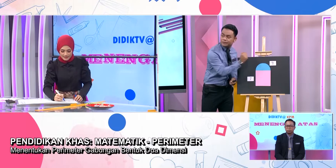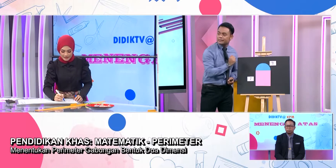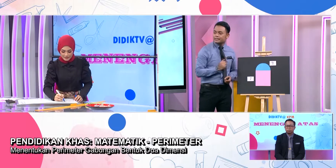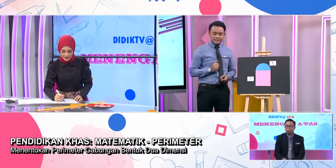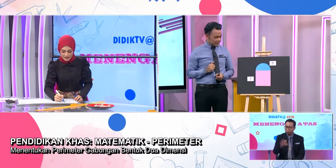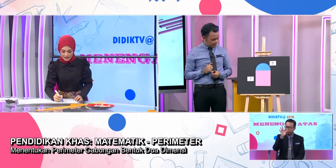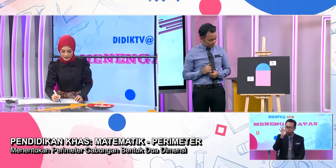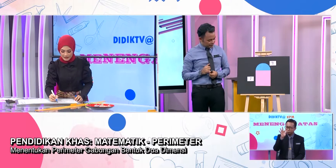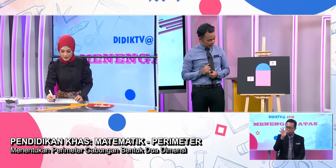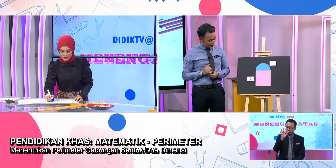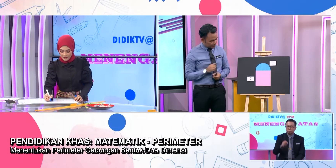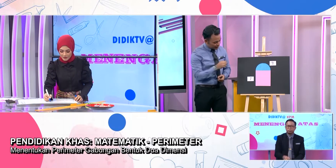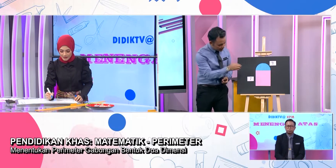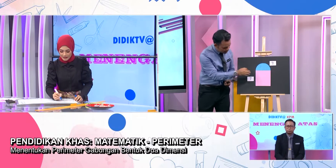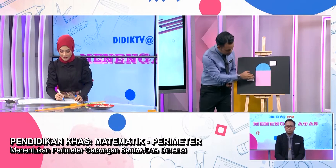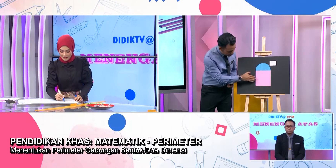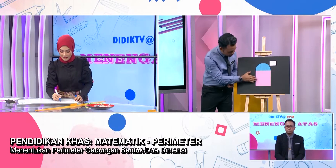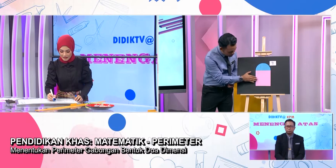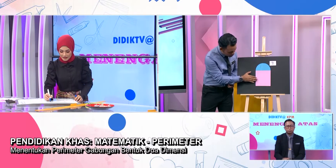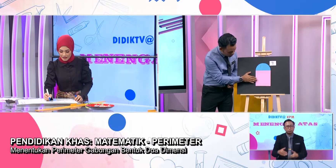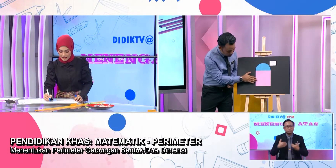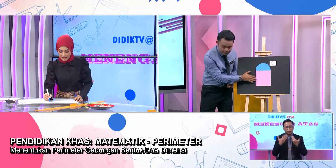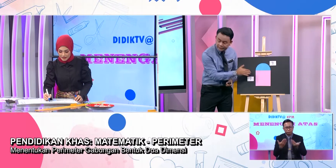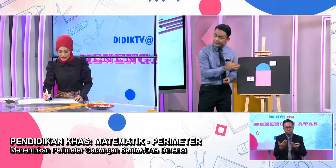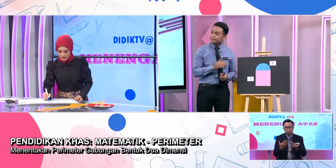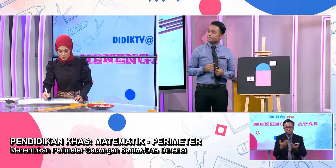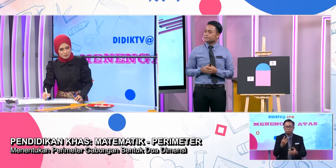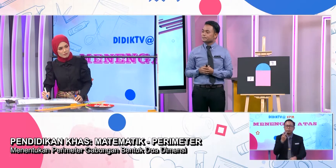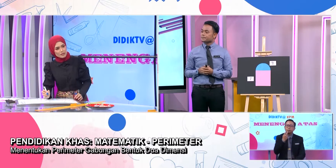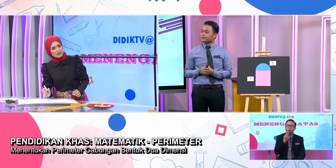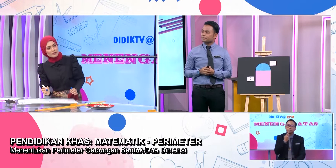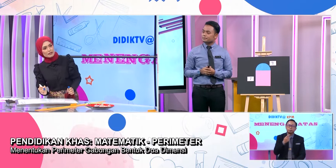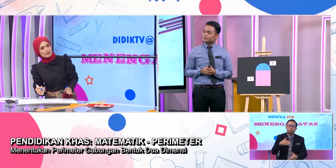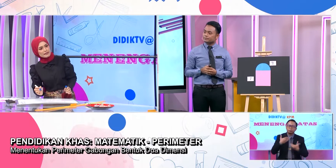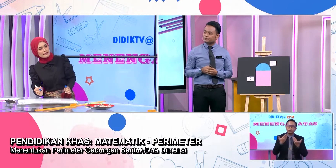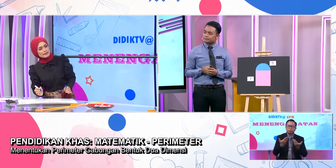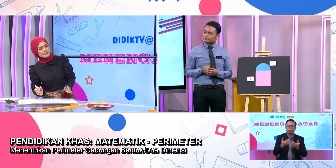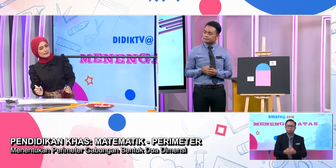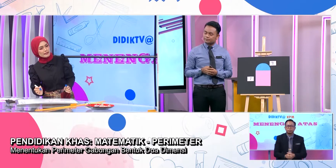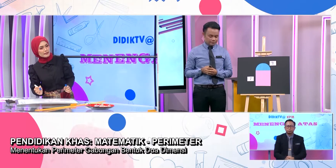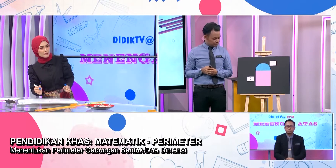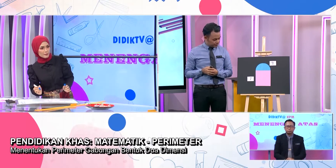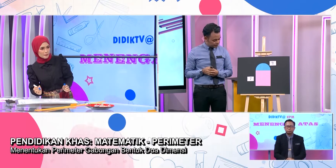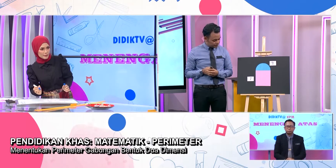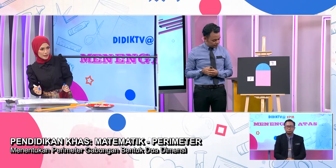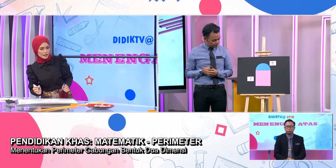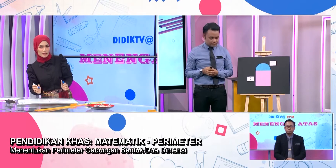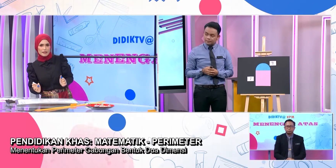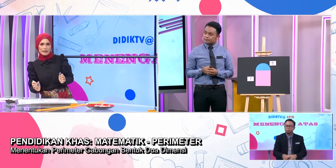yaitu 99 Bagaimana dengan bentuk yang berwarna pink ini yang ini segiempat